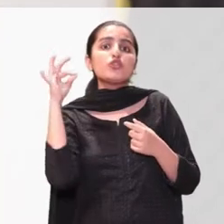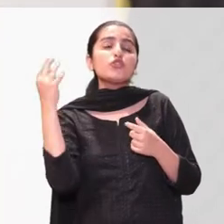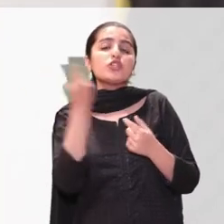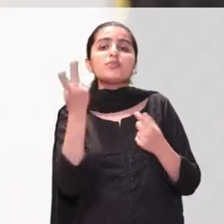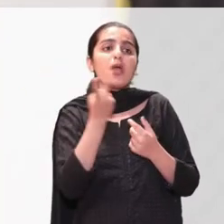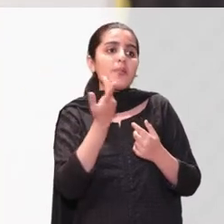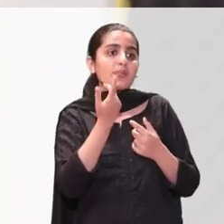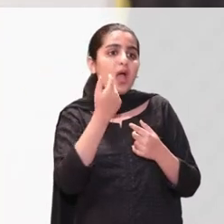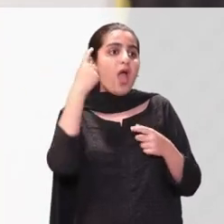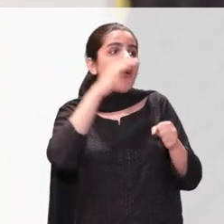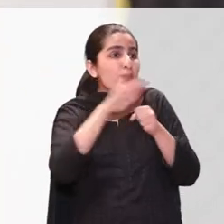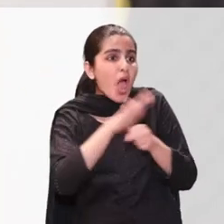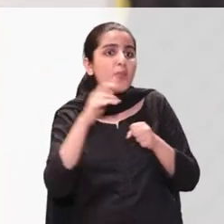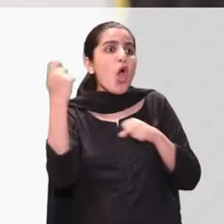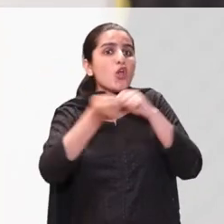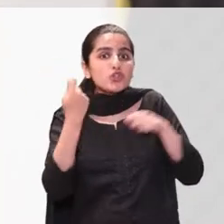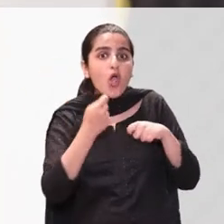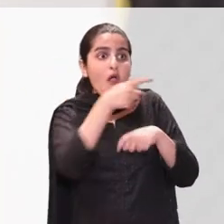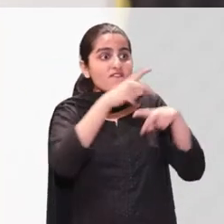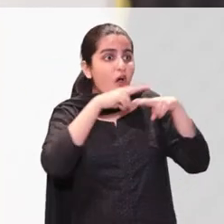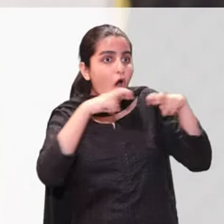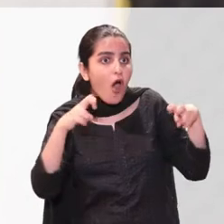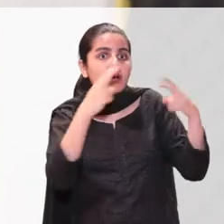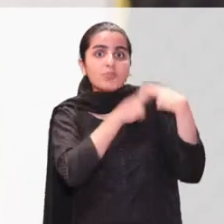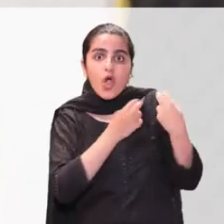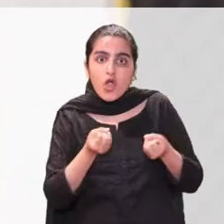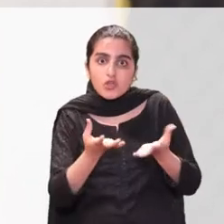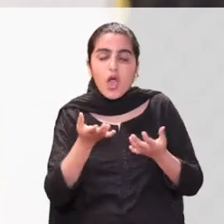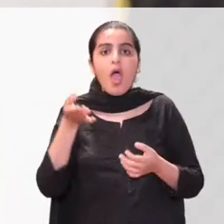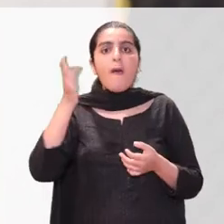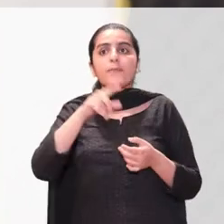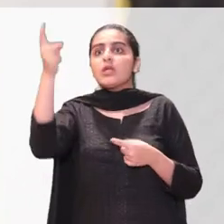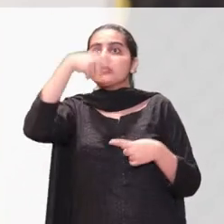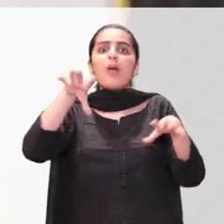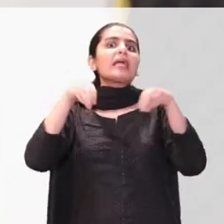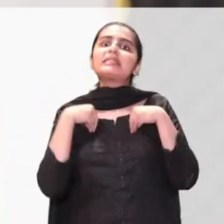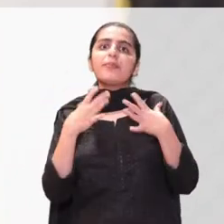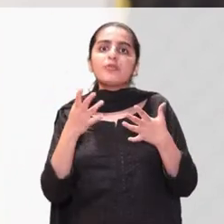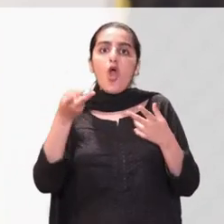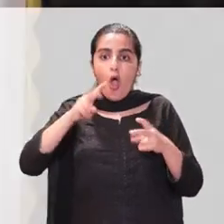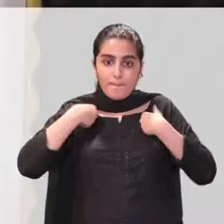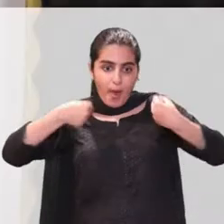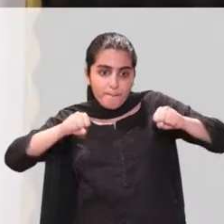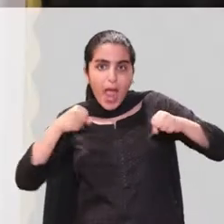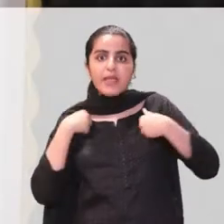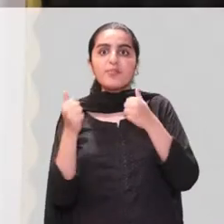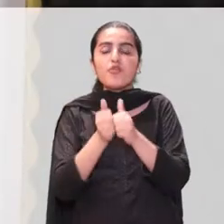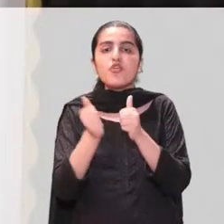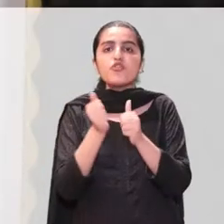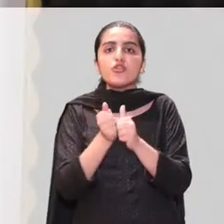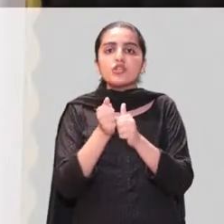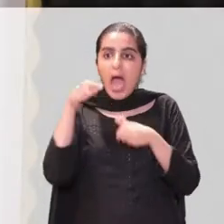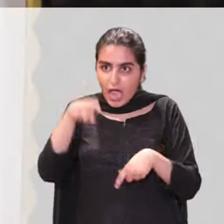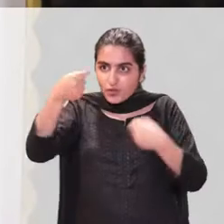की जो के बिल्कुल नेक्स्ट में था कि लड़कियां तो क्राइम बीट नहीं करती फिर बाइक चलाना शुरु कर दिए लड़कियां बाइक भी नहीं चला आज भी बाइक